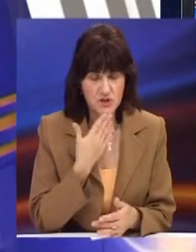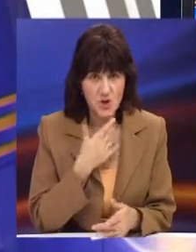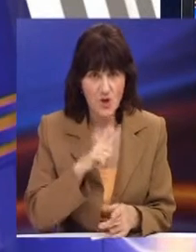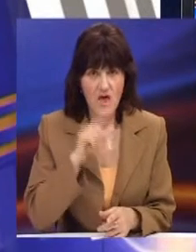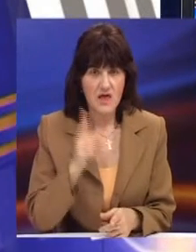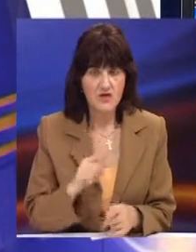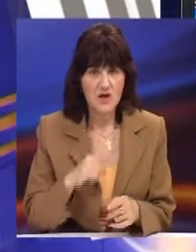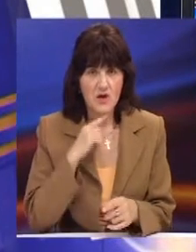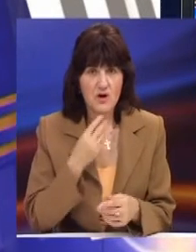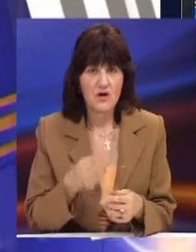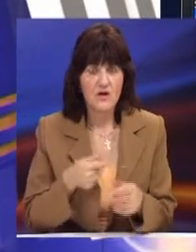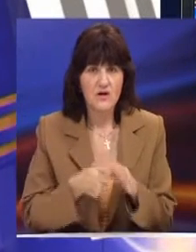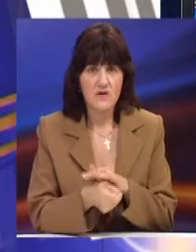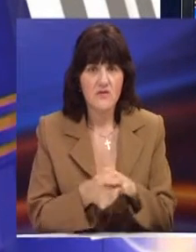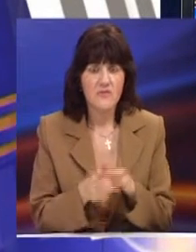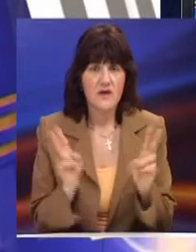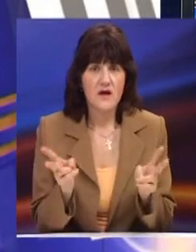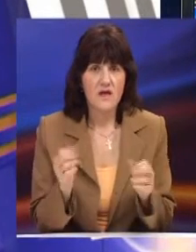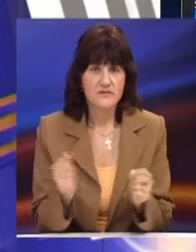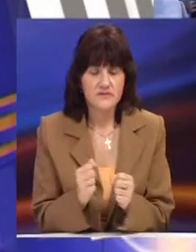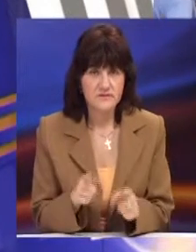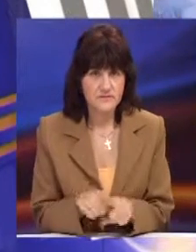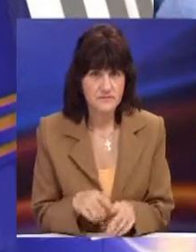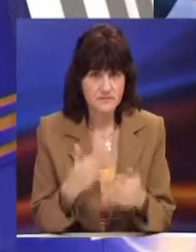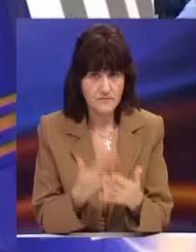Žarko Zrenjanin kao i ogrev za jednu od sestara.